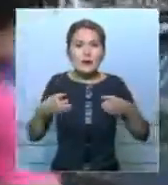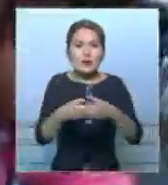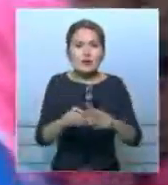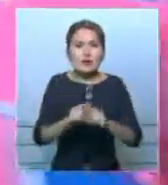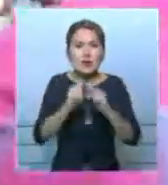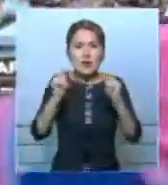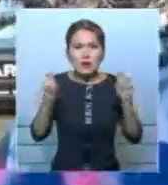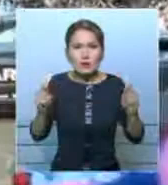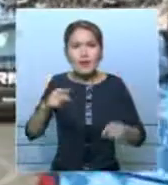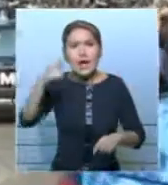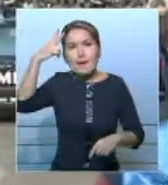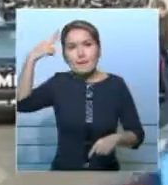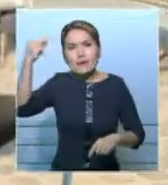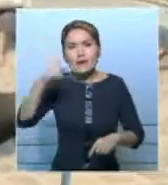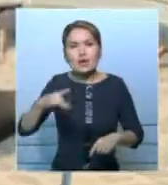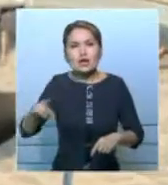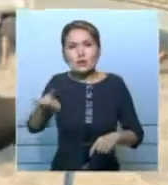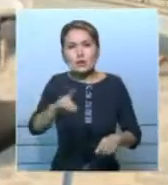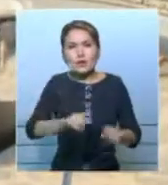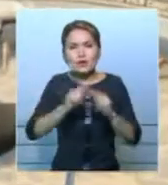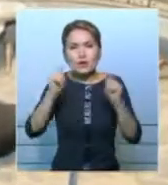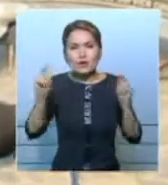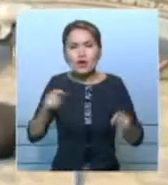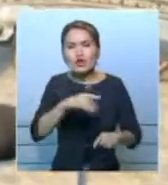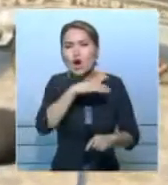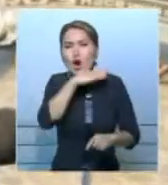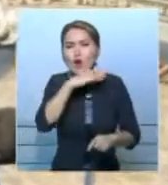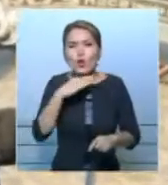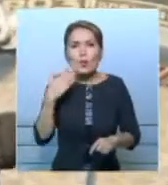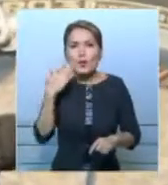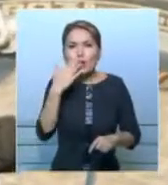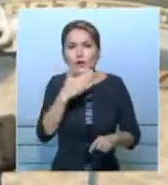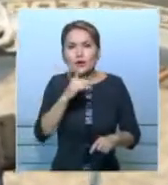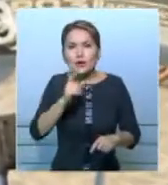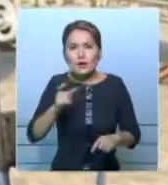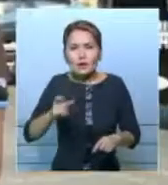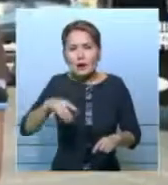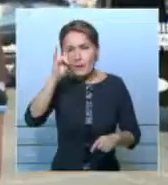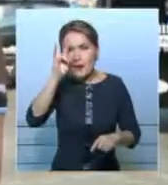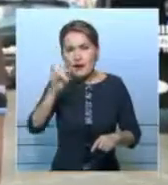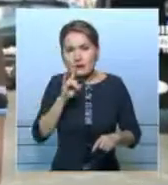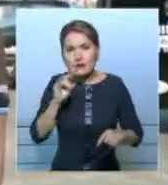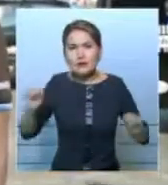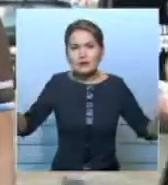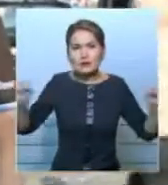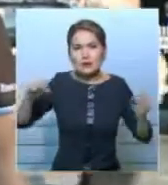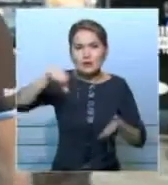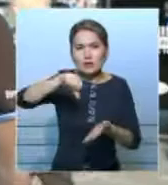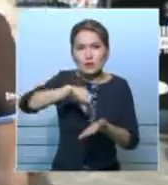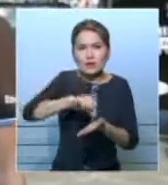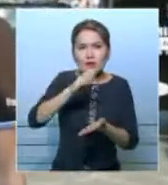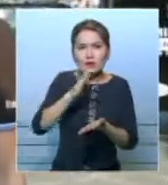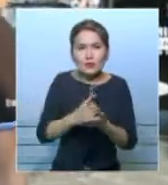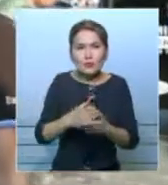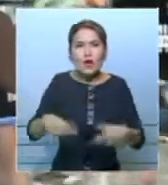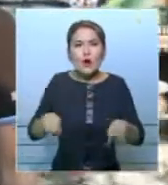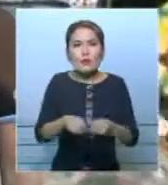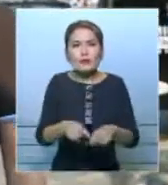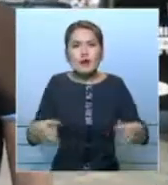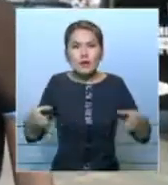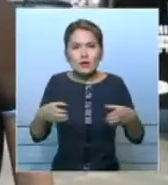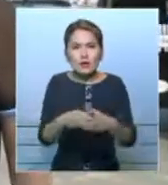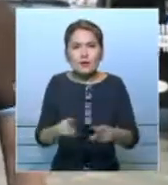тұсауы жуырда Бельгияда кесілді. Көп ұлтты топтың құрамында болашағынан зор үміт күттіретін жастар жеткілікті. Мұндай